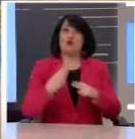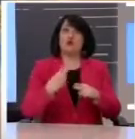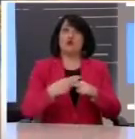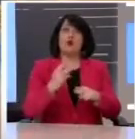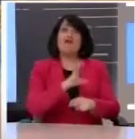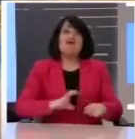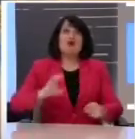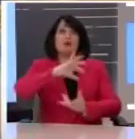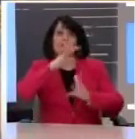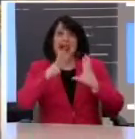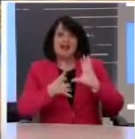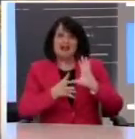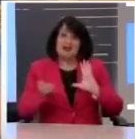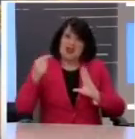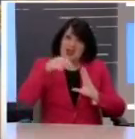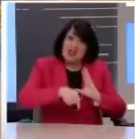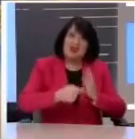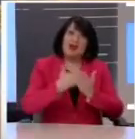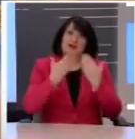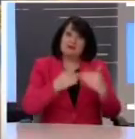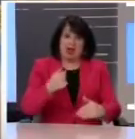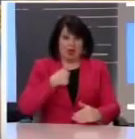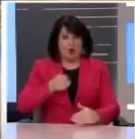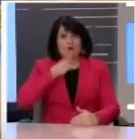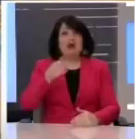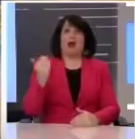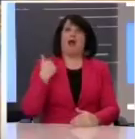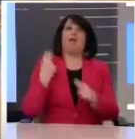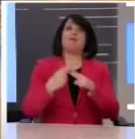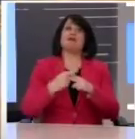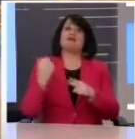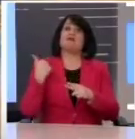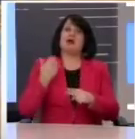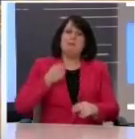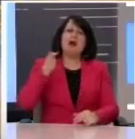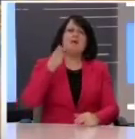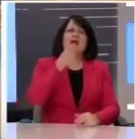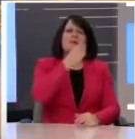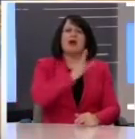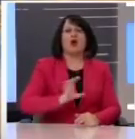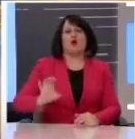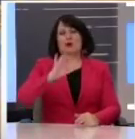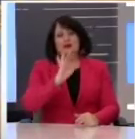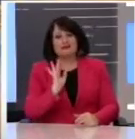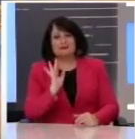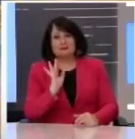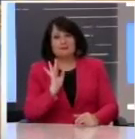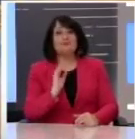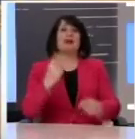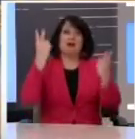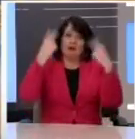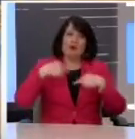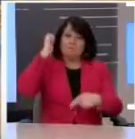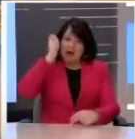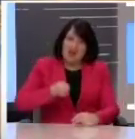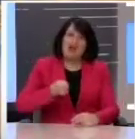από την Ελλάδα. Έχω επισκεφθεί εγώ με επίσημες προσκλήσεις τις πρωτεύουσες των χωρών αυτών και αναγνωρίζουν το